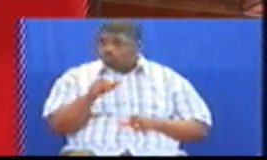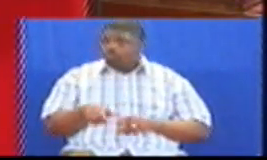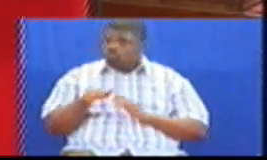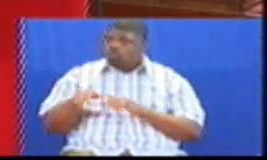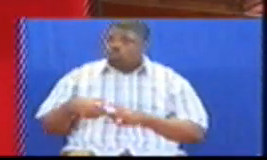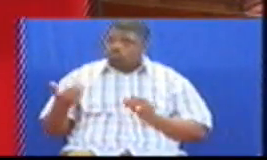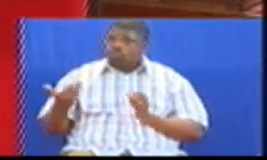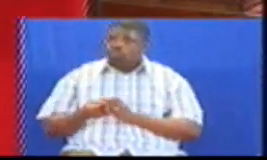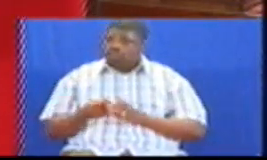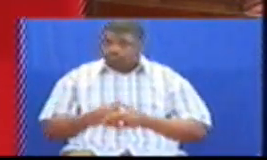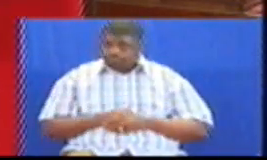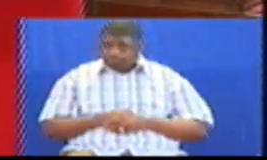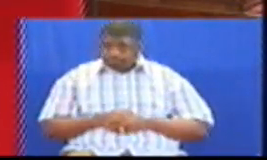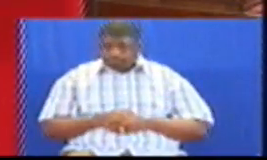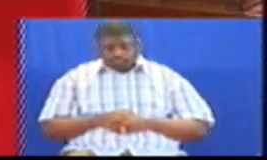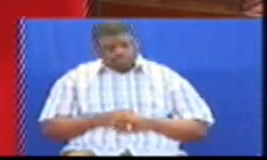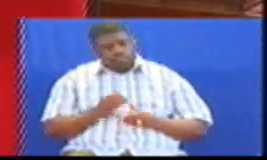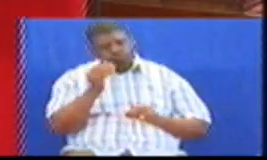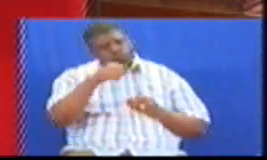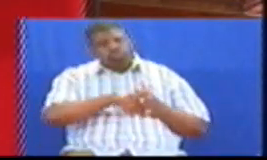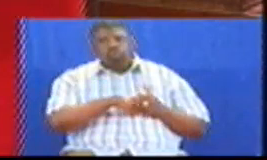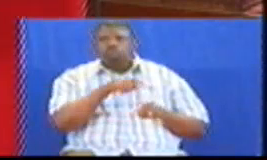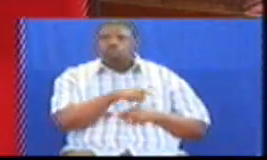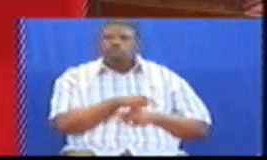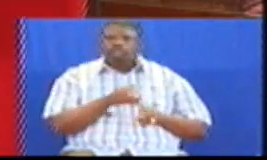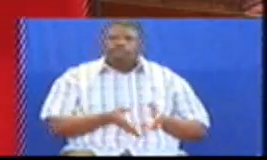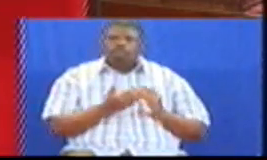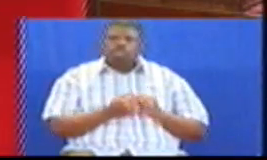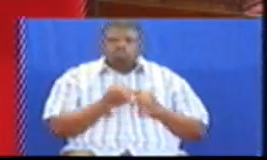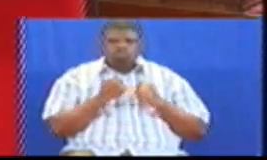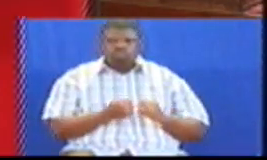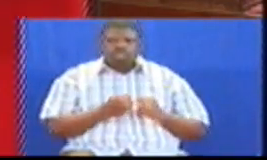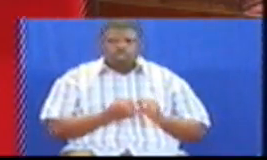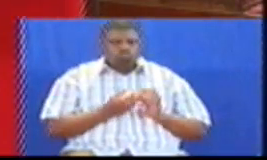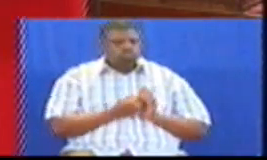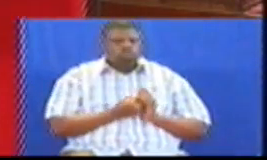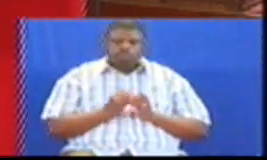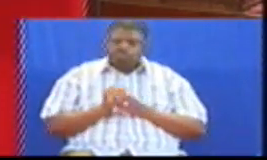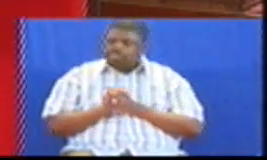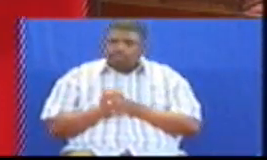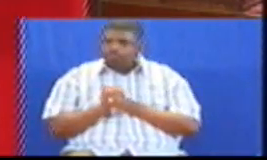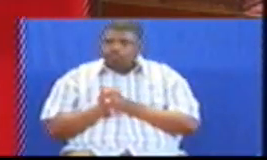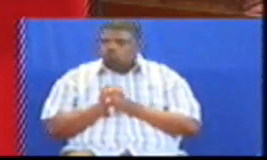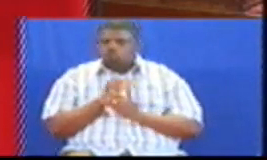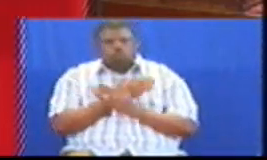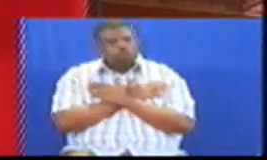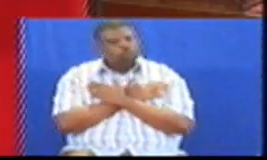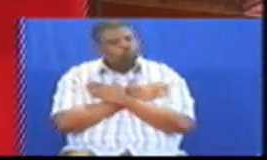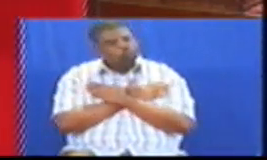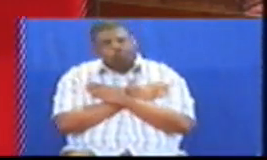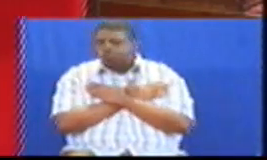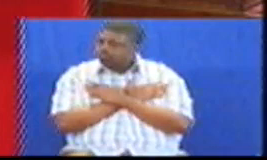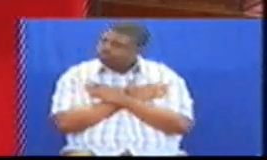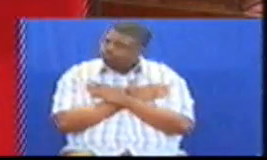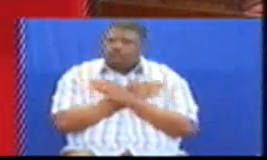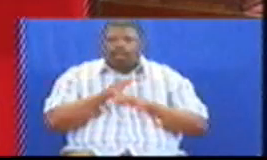ujumla, kwa sababu yaliomo humu yameweza kudumisha umoja, mshikamano, upendo na Watanzania, plus na